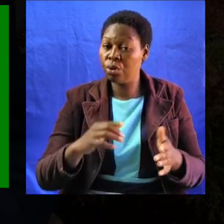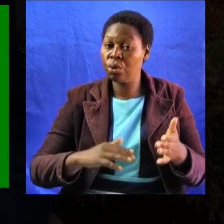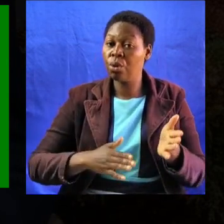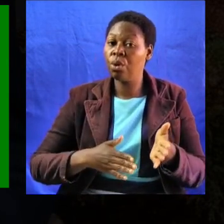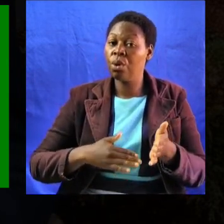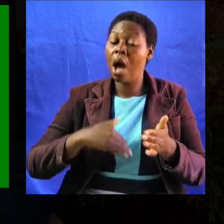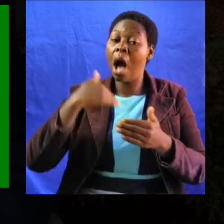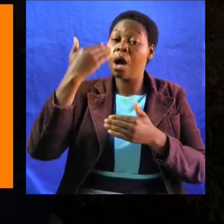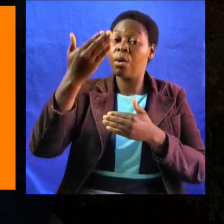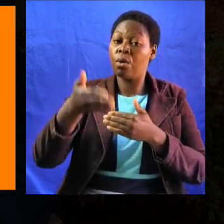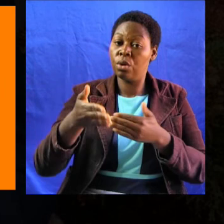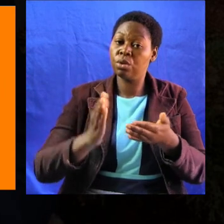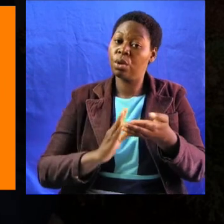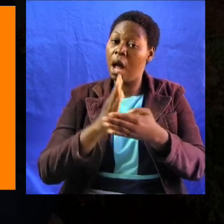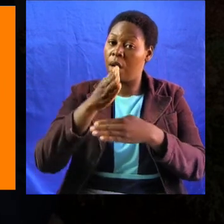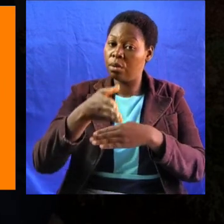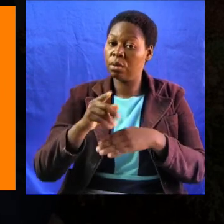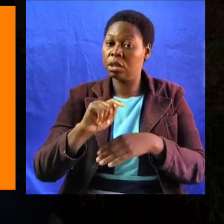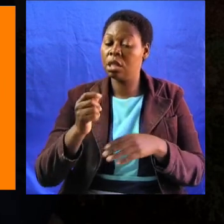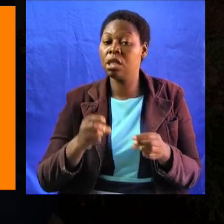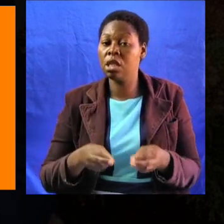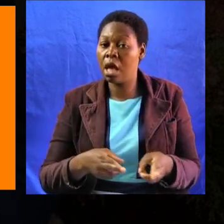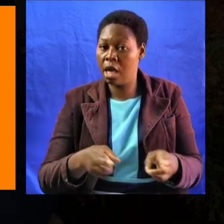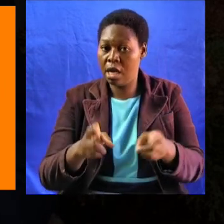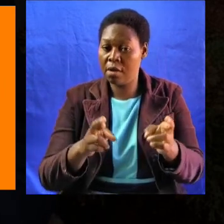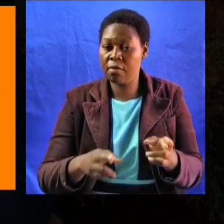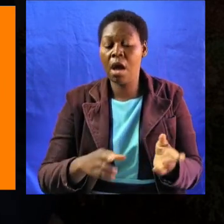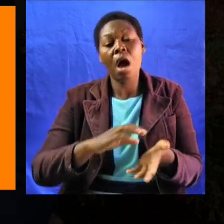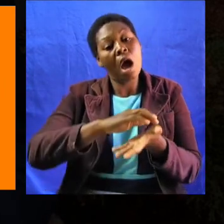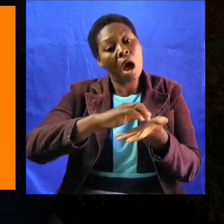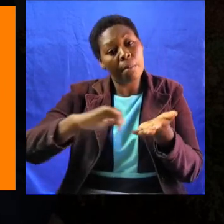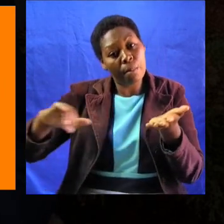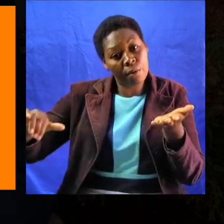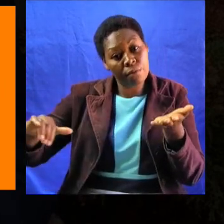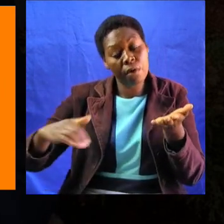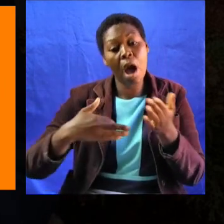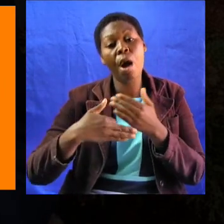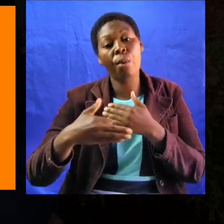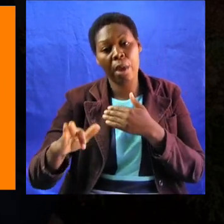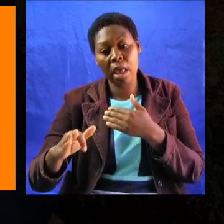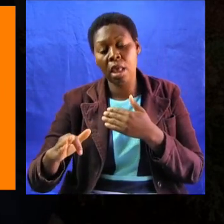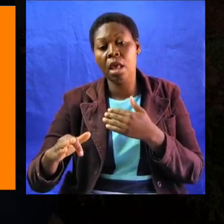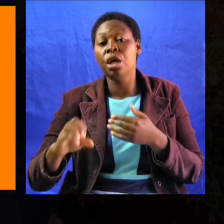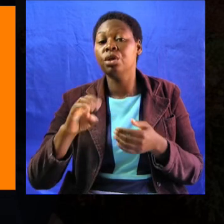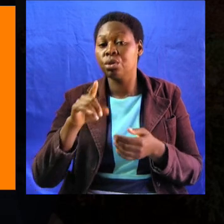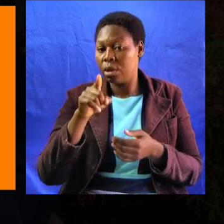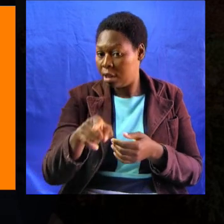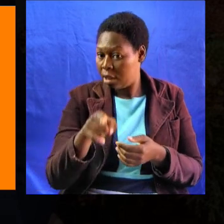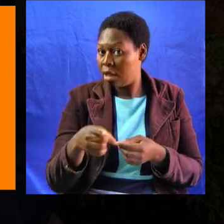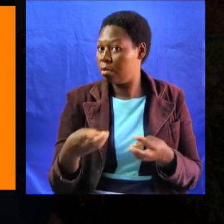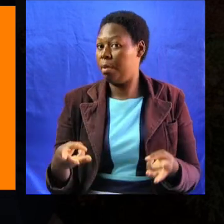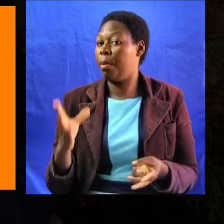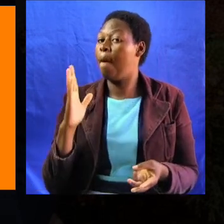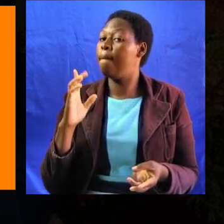rwizi, chibva ipapo varegei pabasa reimba yaMwari. Mubati waJudha navakuru vavaJudha ngavavake imba